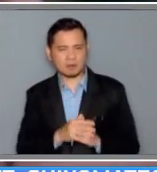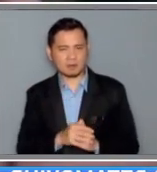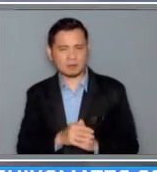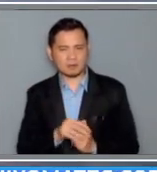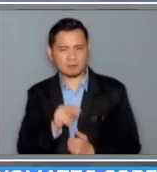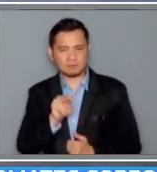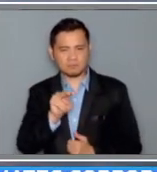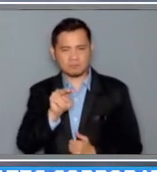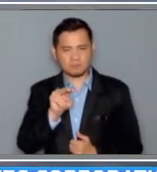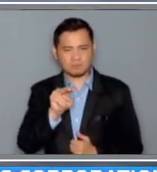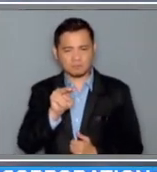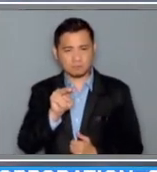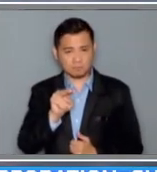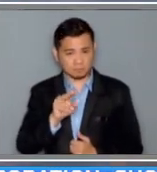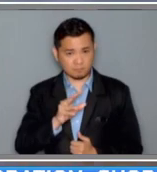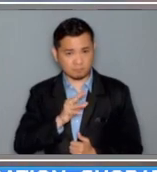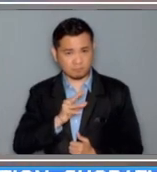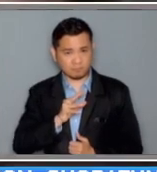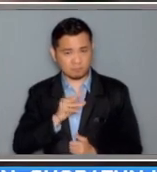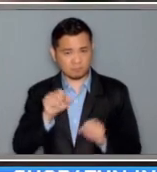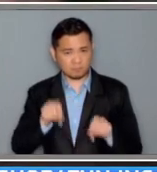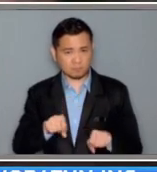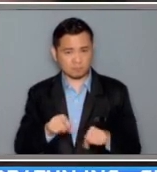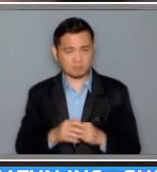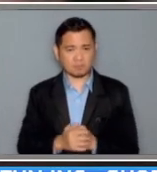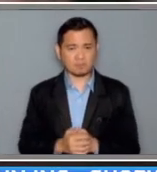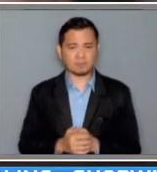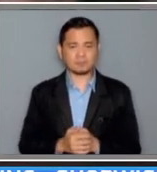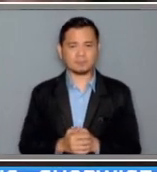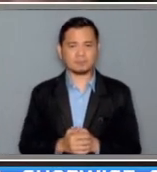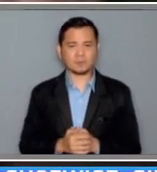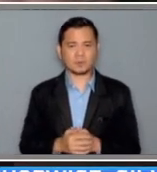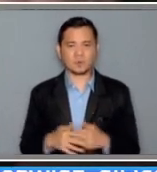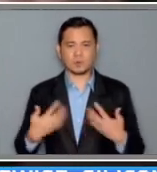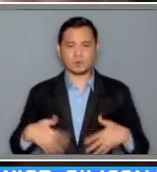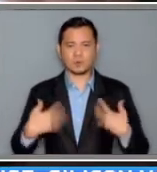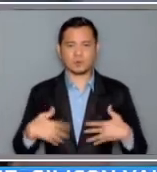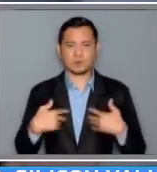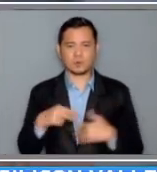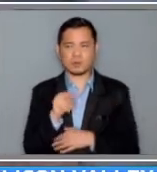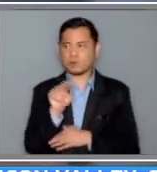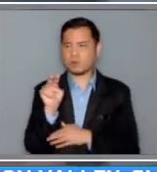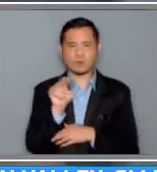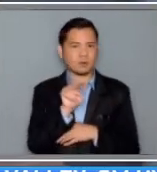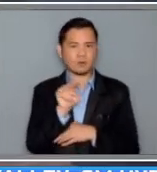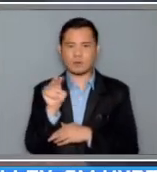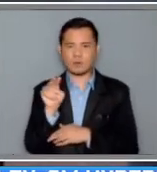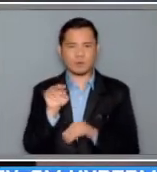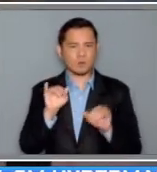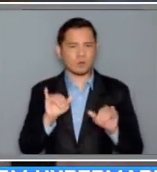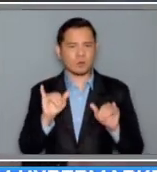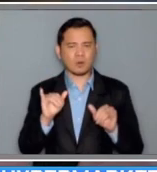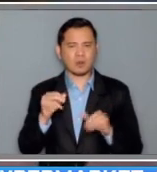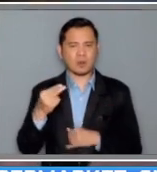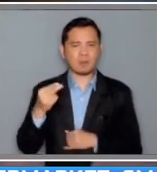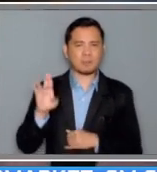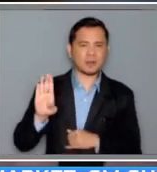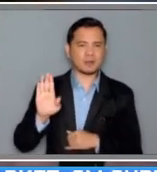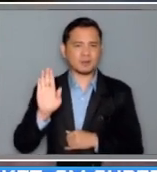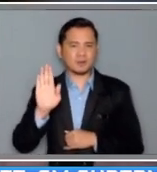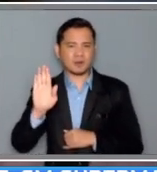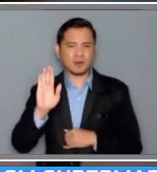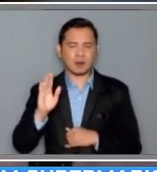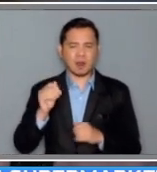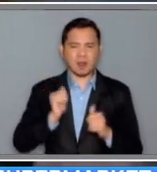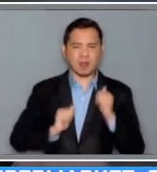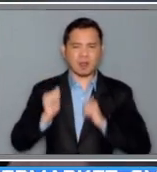bring it on. Sino ba naman ang hindi maha-high blood sa intense scenes sa top-rating afternoon